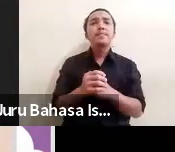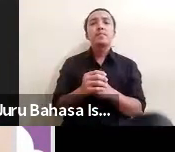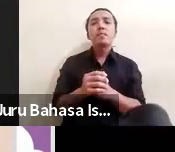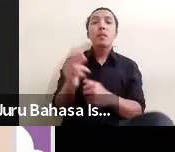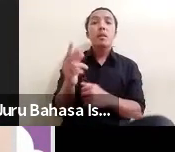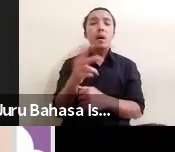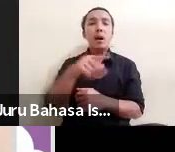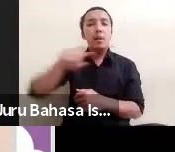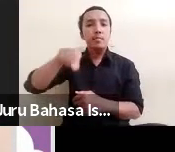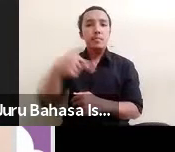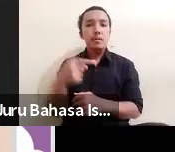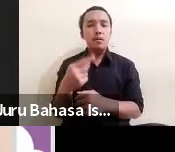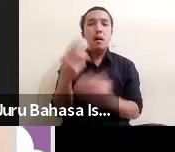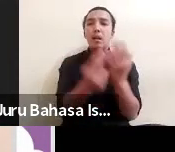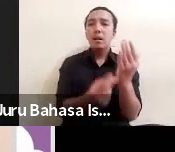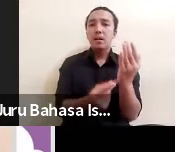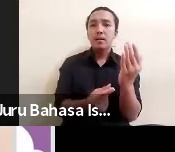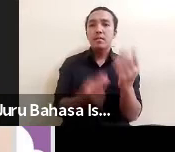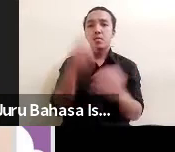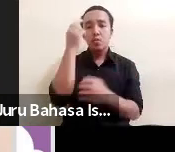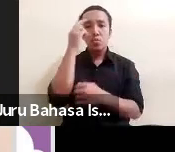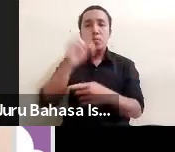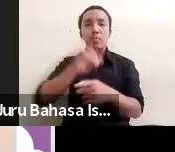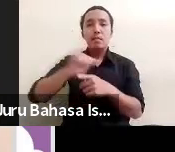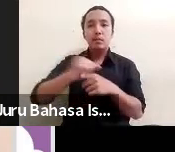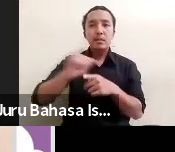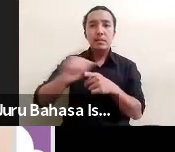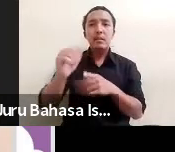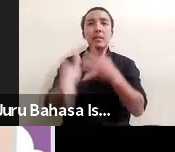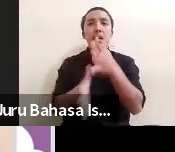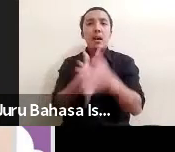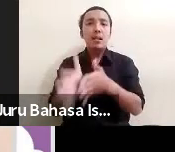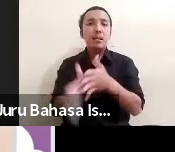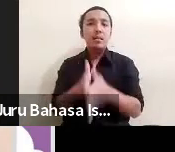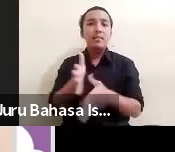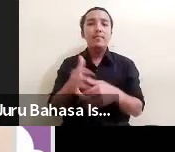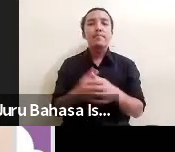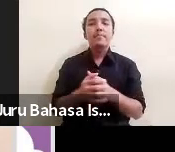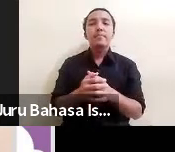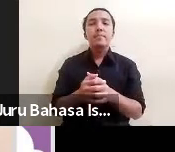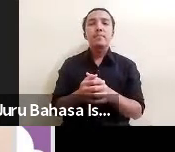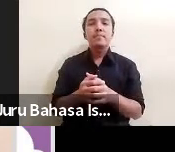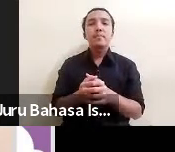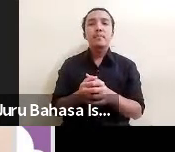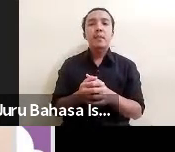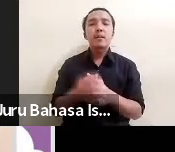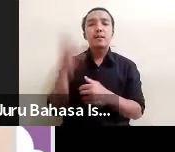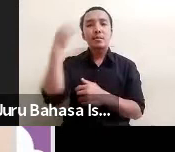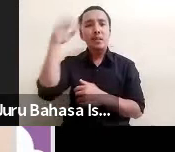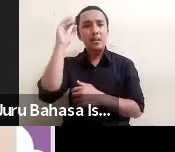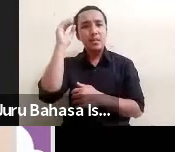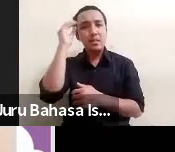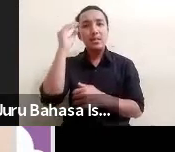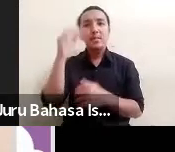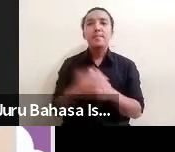melatih bahasa isyarat, kami anggarkan di DP3, Pak, Dinas Pemberdayaan Perempuan dan Anak.